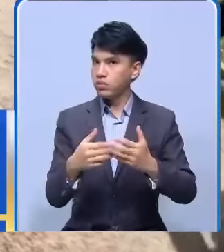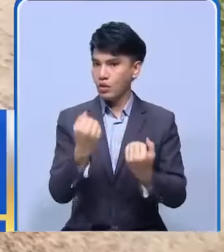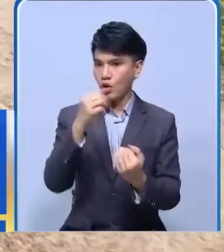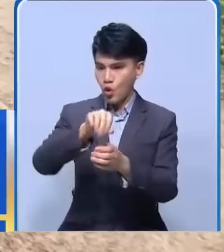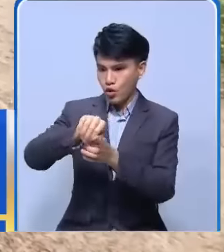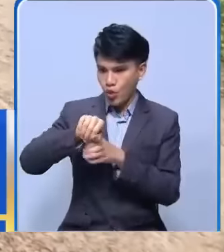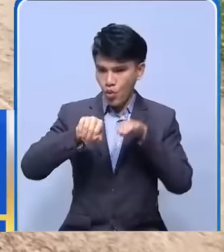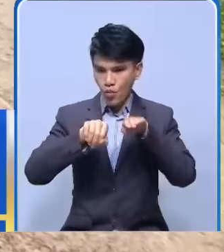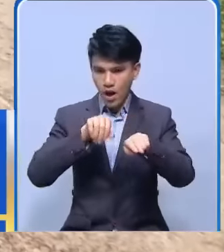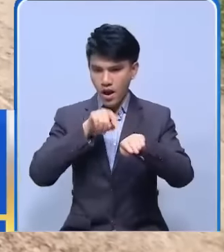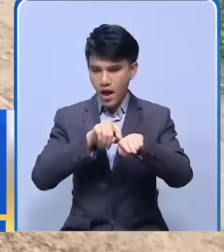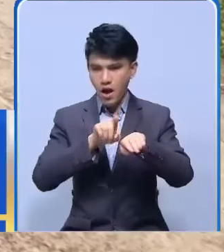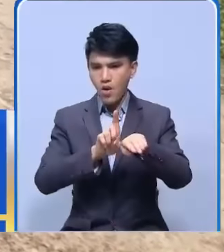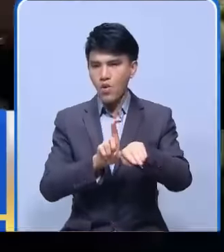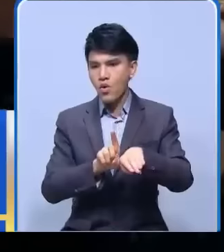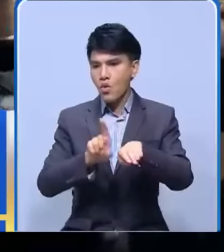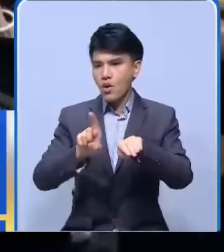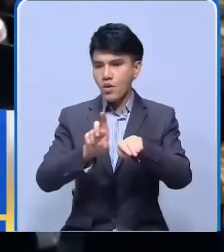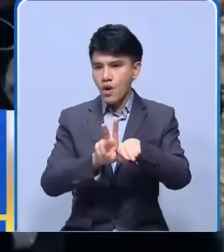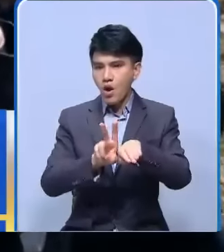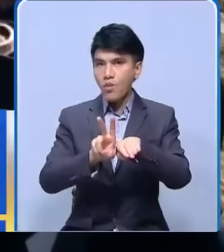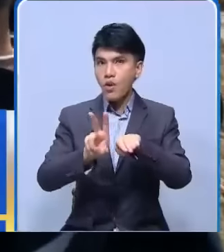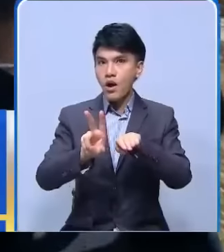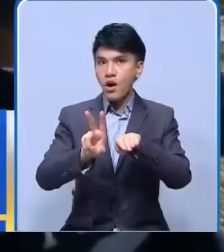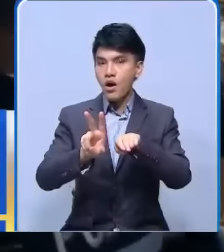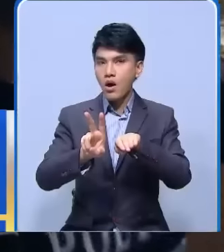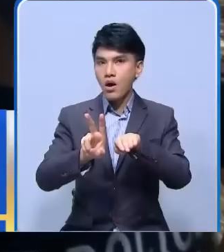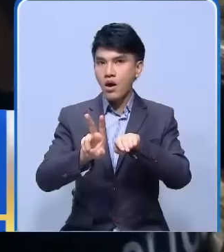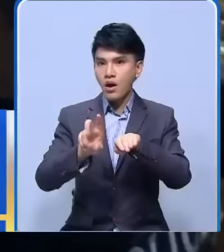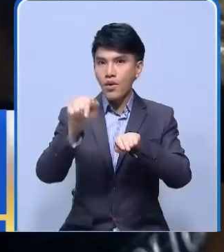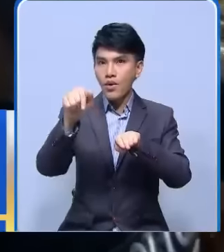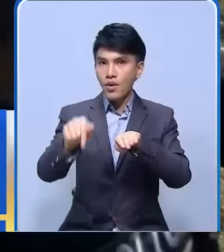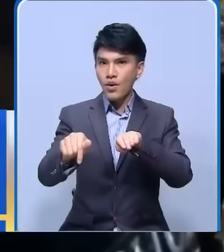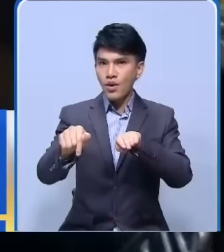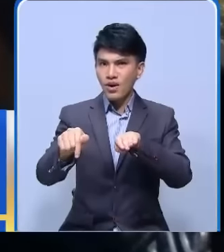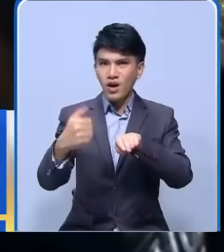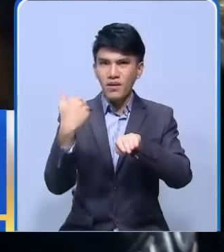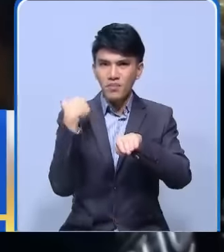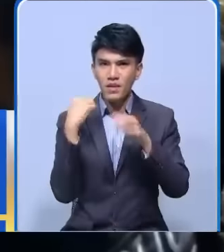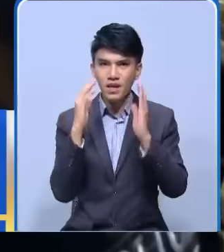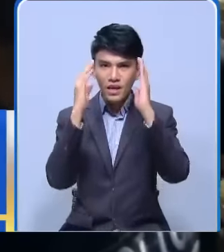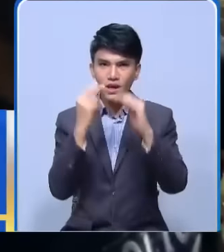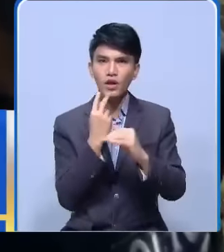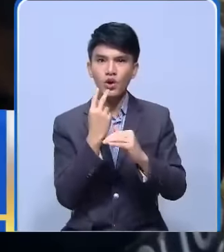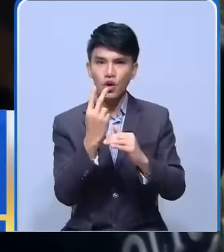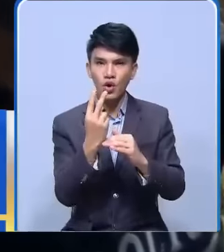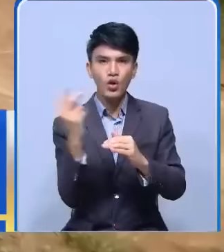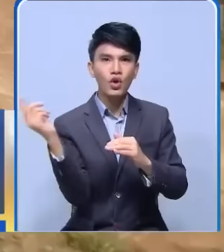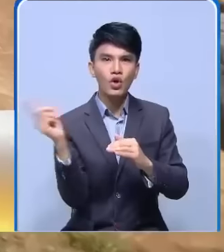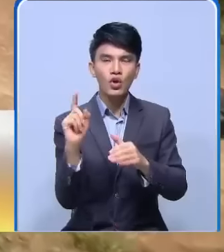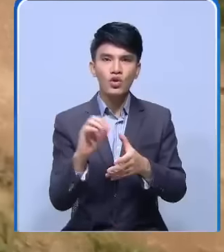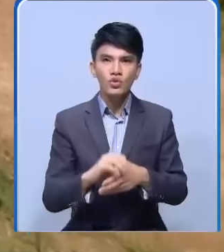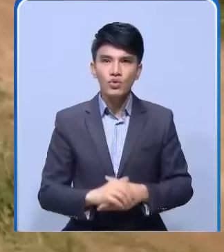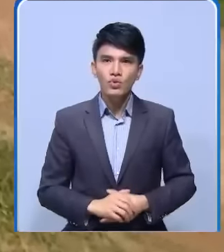ถนนแล้วเดินลงไปยังจุดเกิดเหตุซึ่งจุดนี้พยานยืนยันว่าหญิงที่ลงมาจากรถตู้พร้อมกับผู้ช